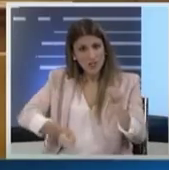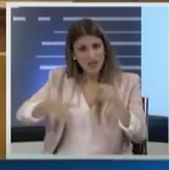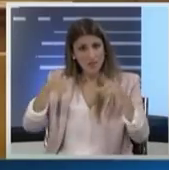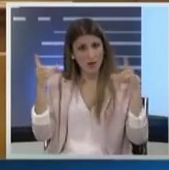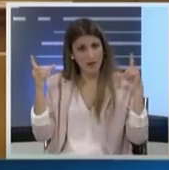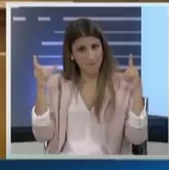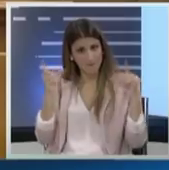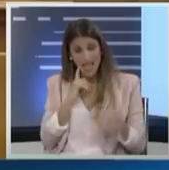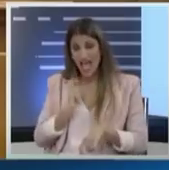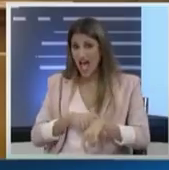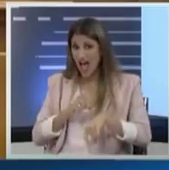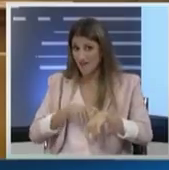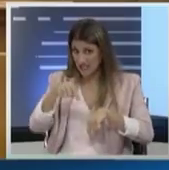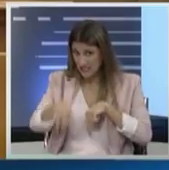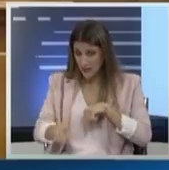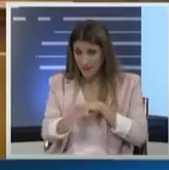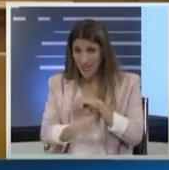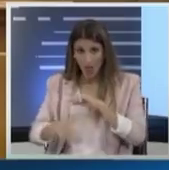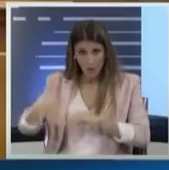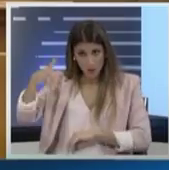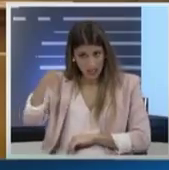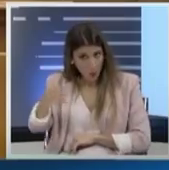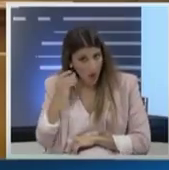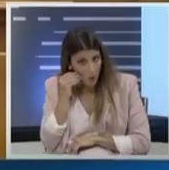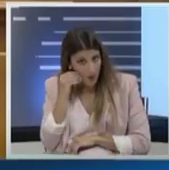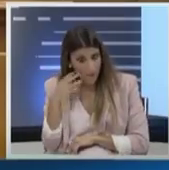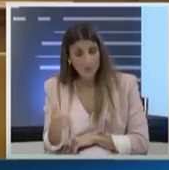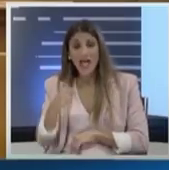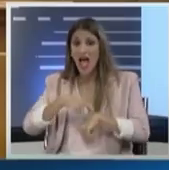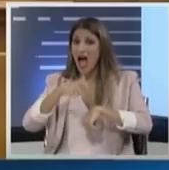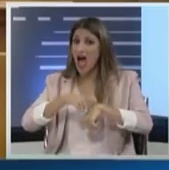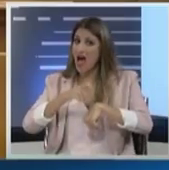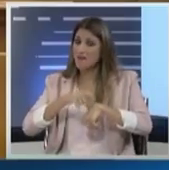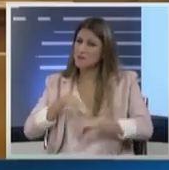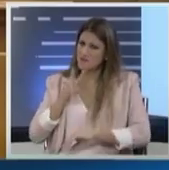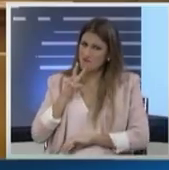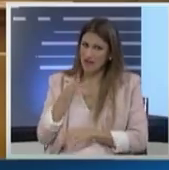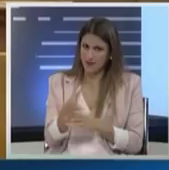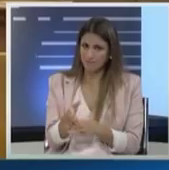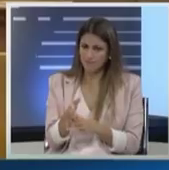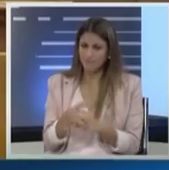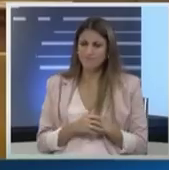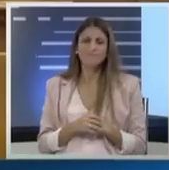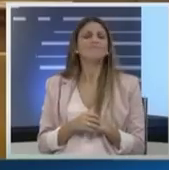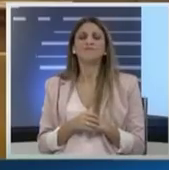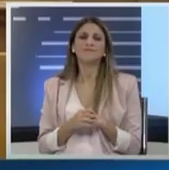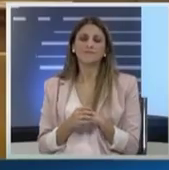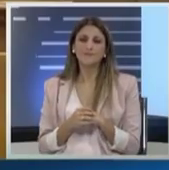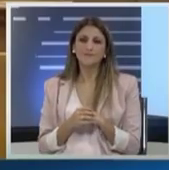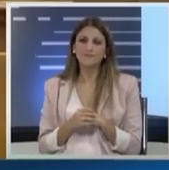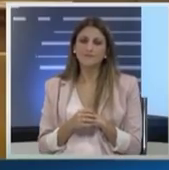Και σήμερα, κύριε Μητσοτάκη, σήμερα, όταν φαίνεται ότι εκ των αντιδράσεών σας και